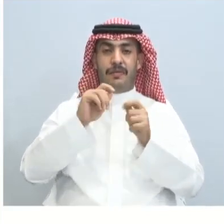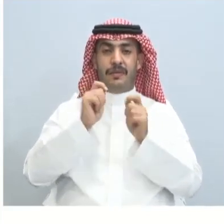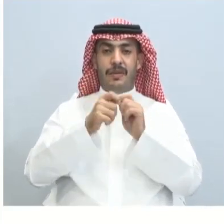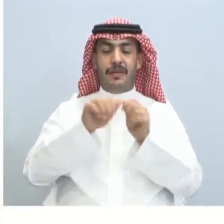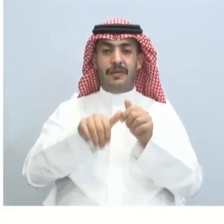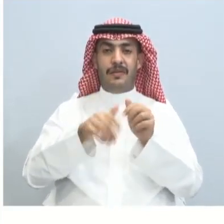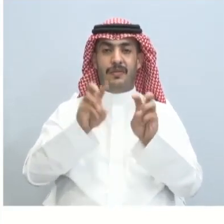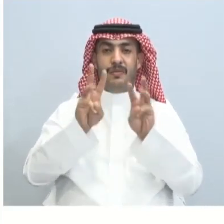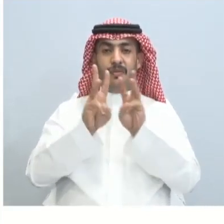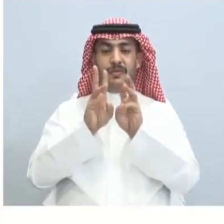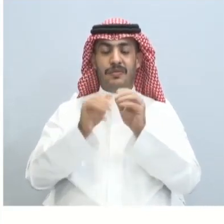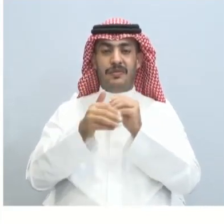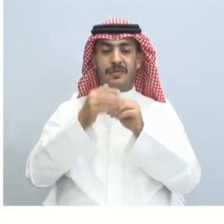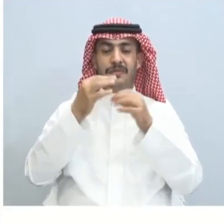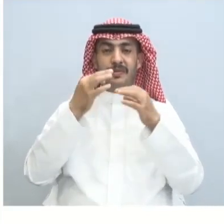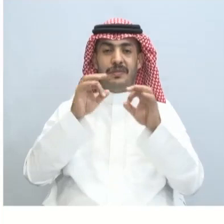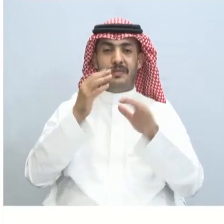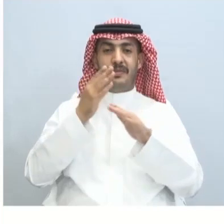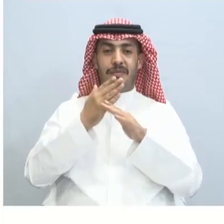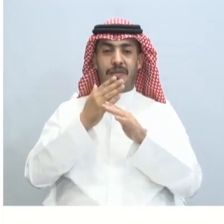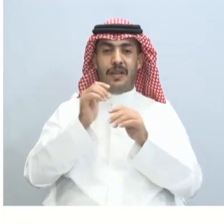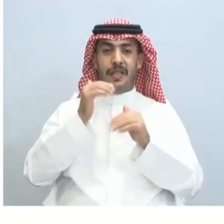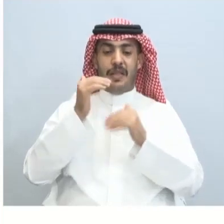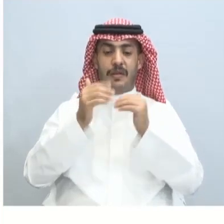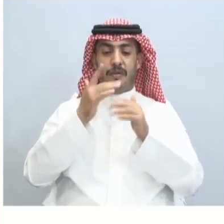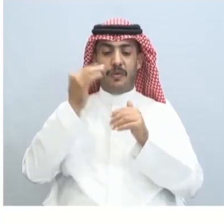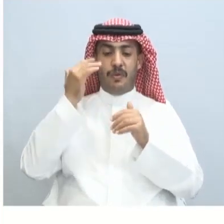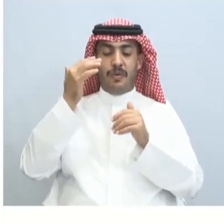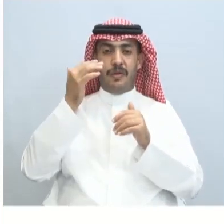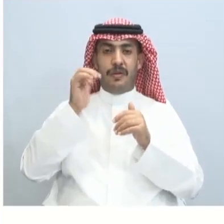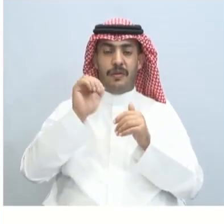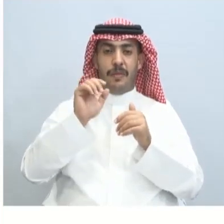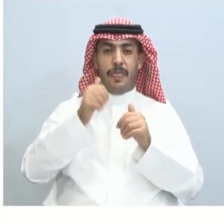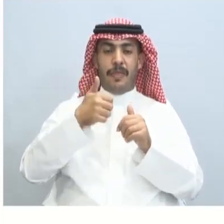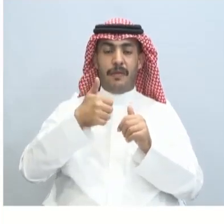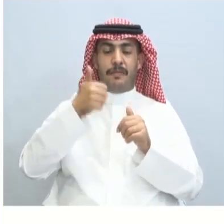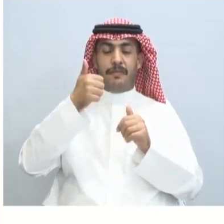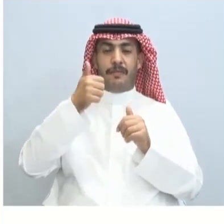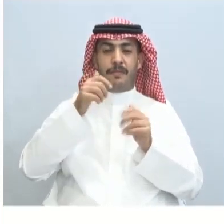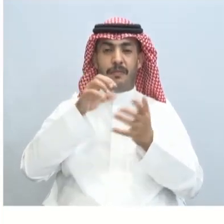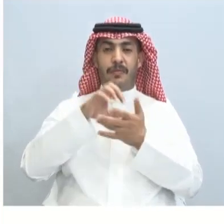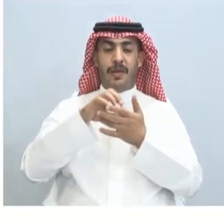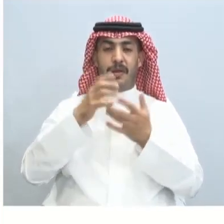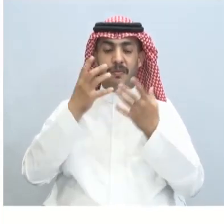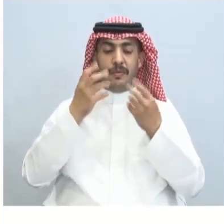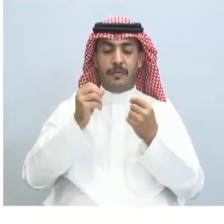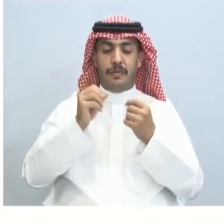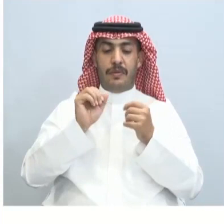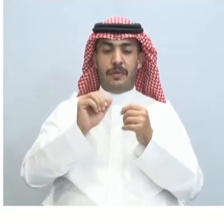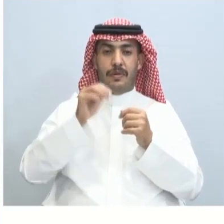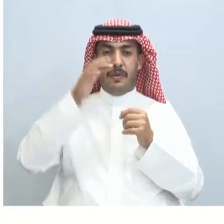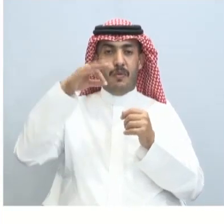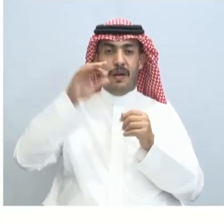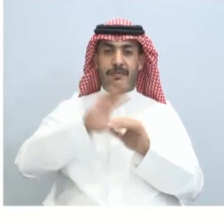الرقمي وكل هذا لمواكبه التطور ورؤيه المملكه وايجاد بيئه مث بلا ورق لو